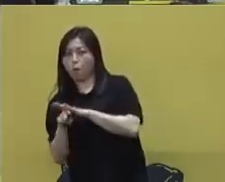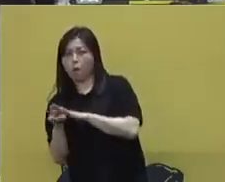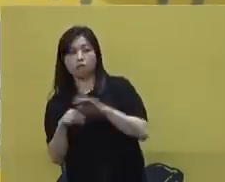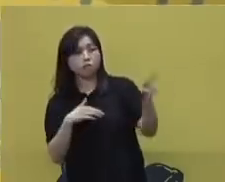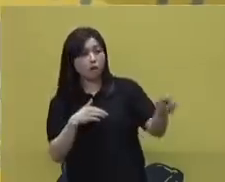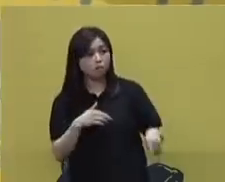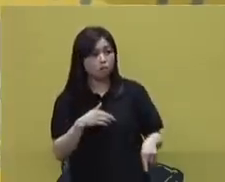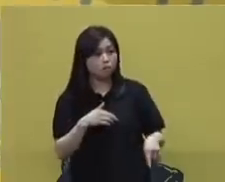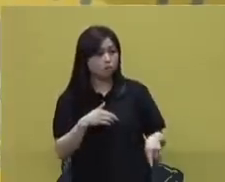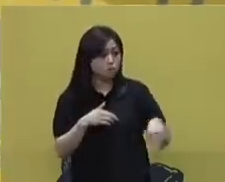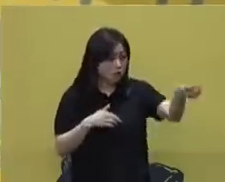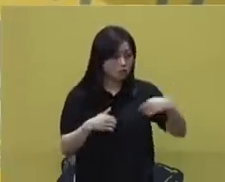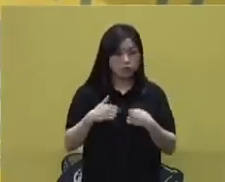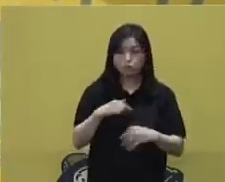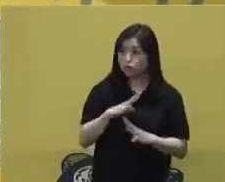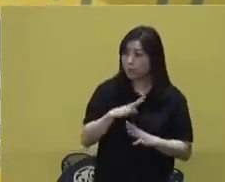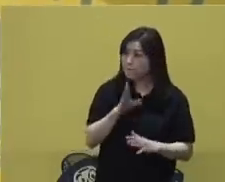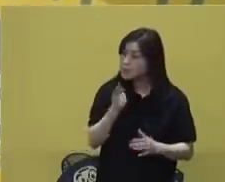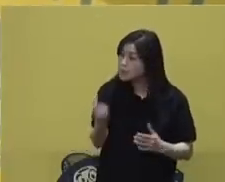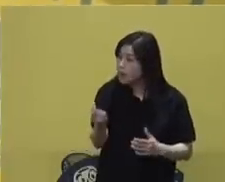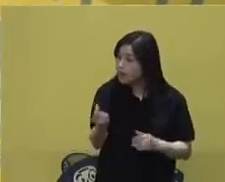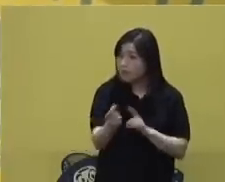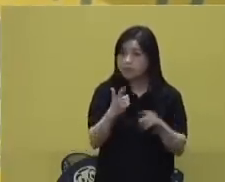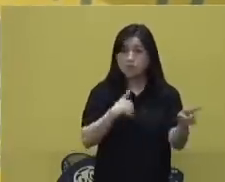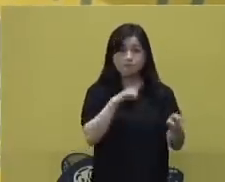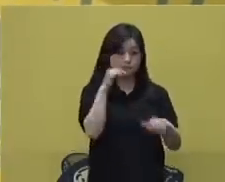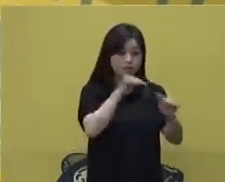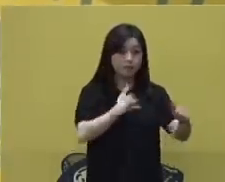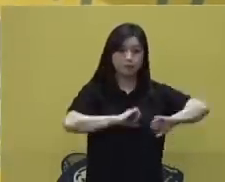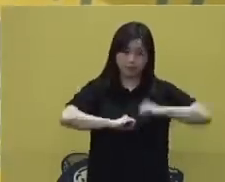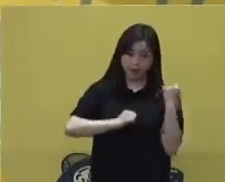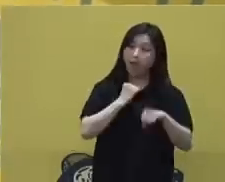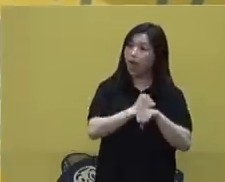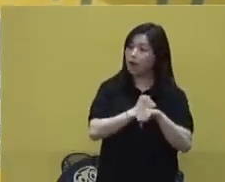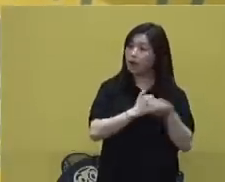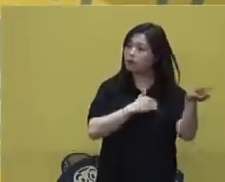들어. 이렇게 하는 정책이죠. 근데 이거는 정책이 아니죠.